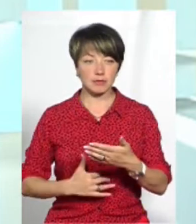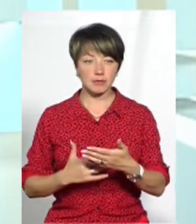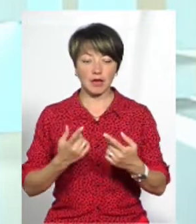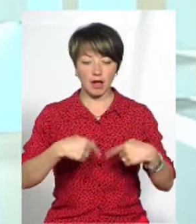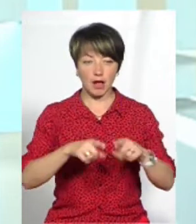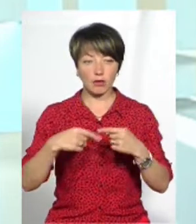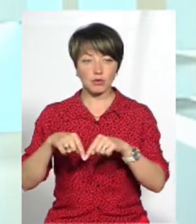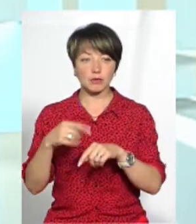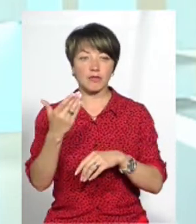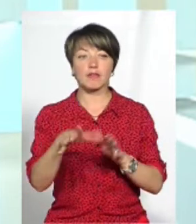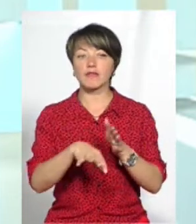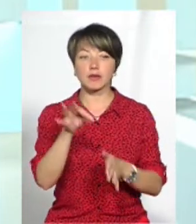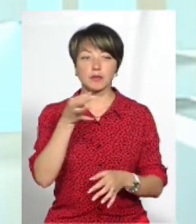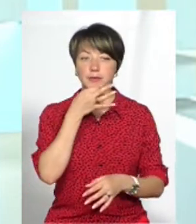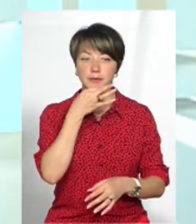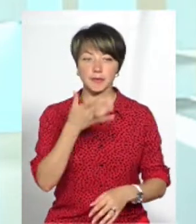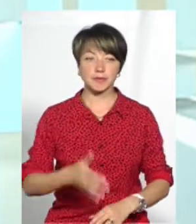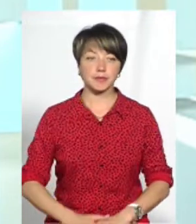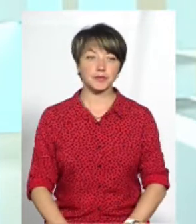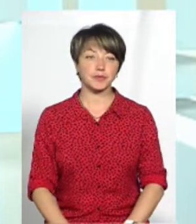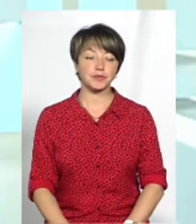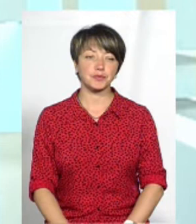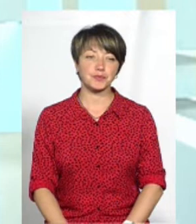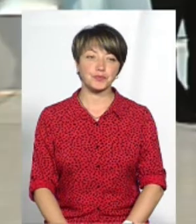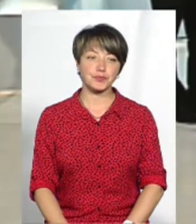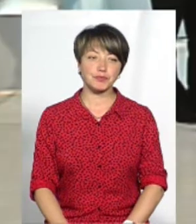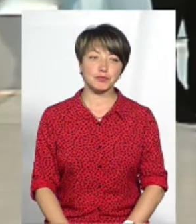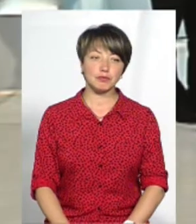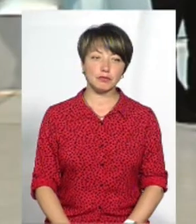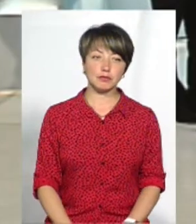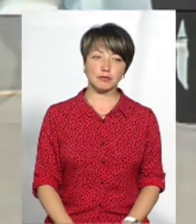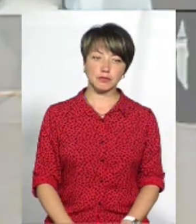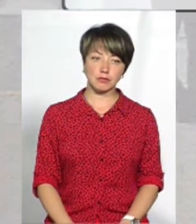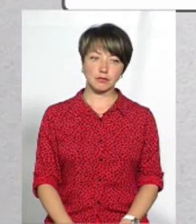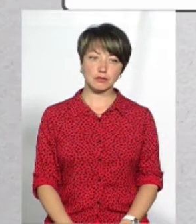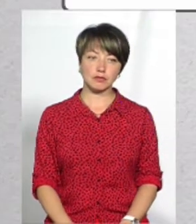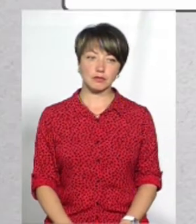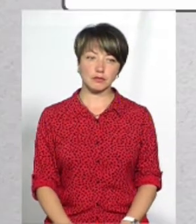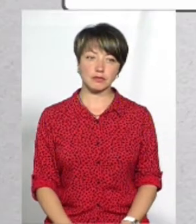округу за категоріями. Попрошу вас визначитися. Прошу.